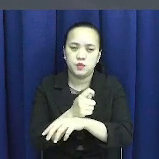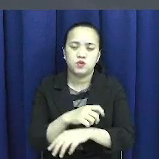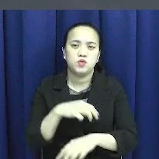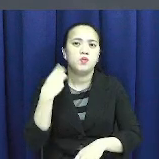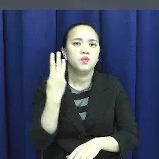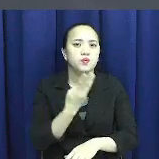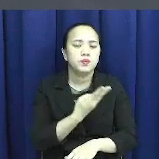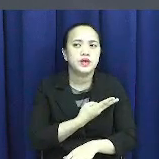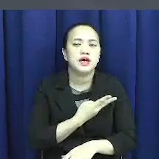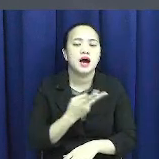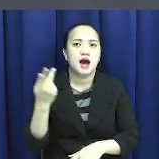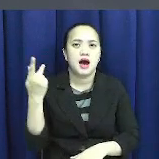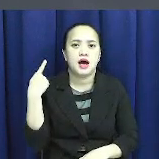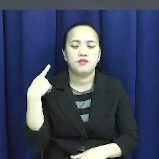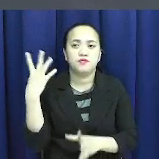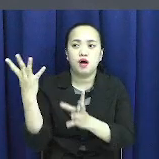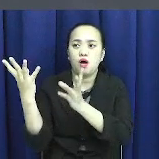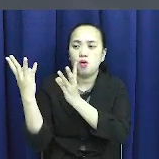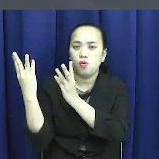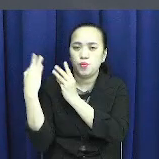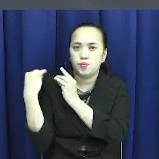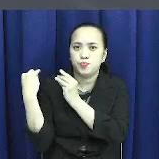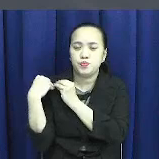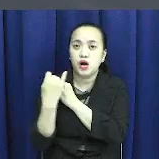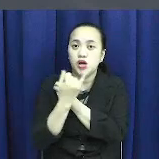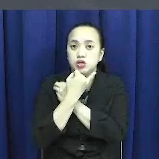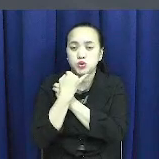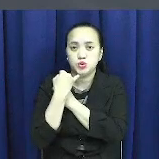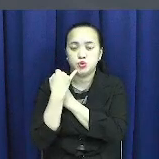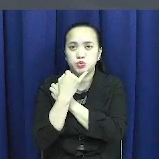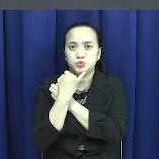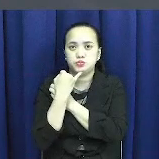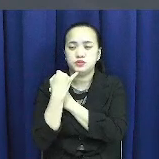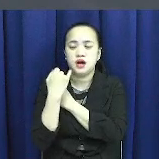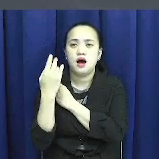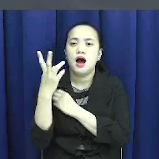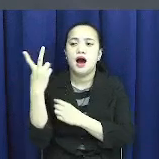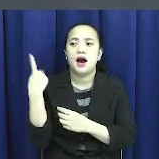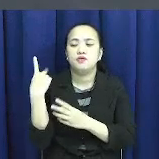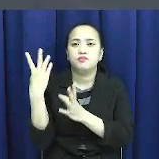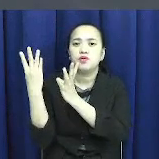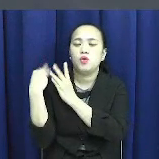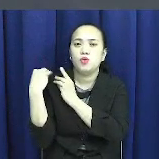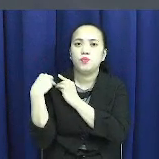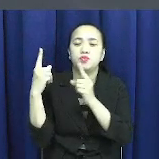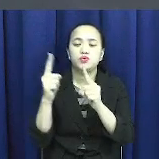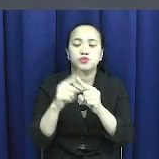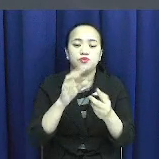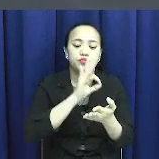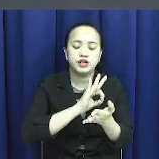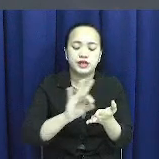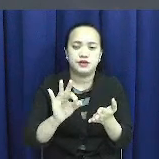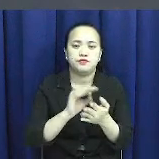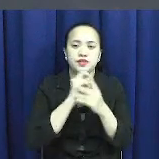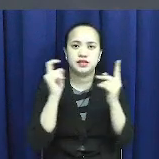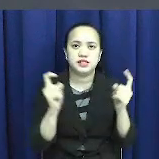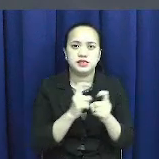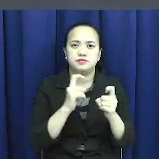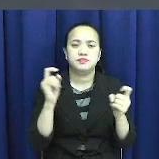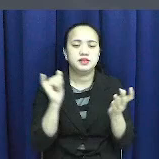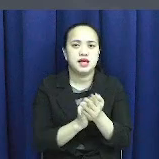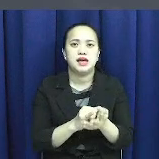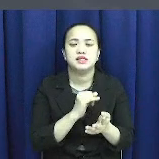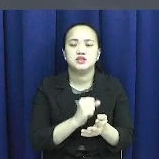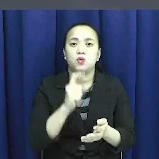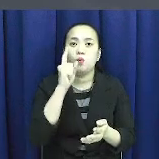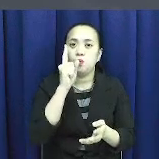pong pag-asa ang mga Hudyo na sila po ay mapapatawad sa kanilang mga kasalanan, sapagkat diyan po ang